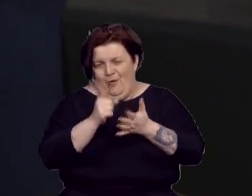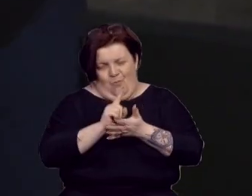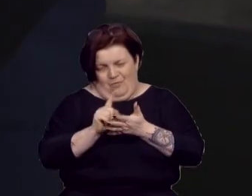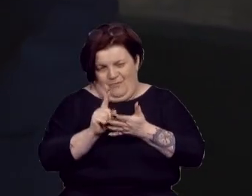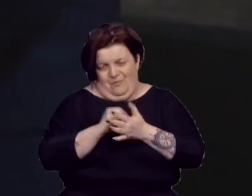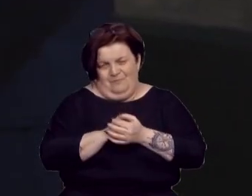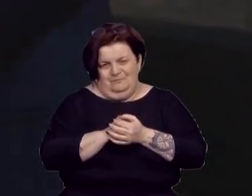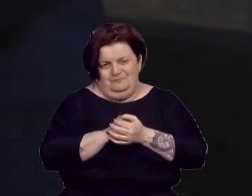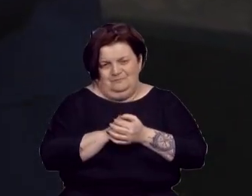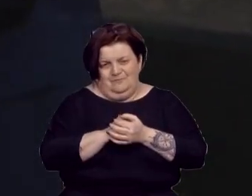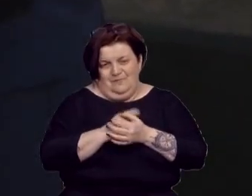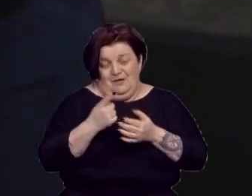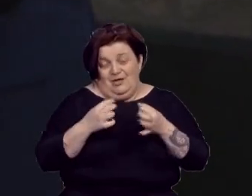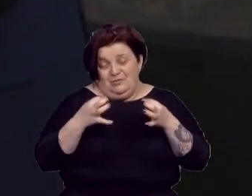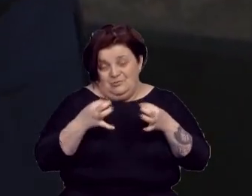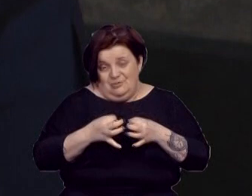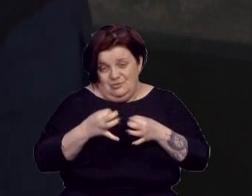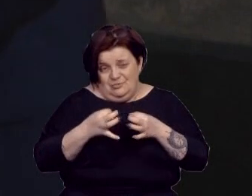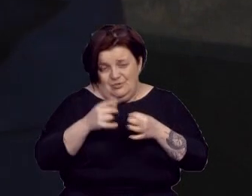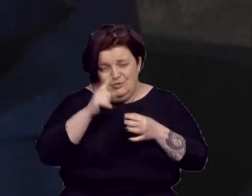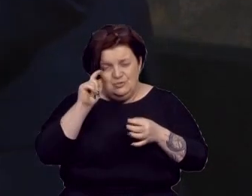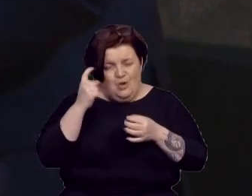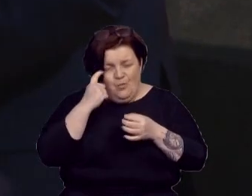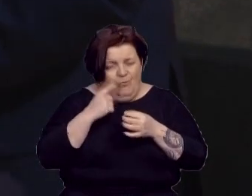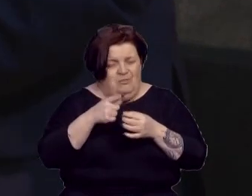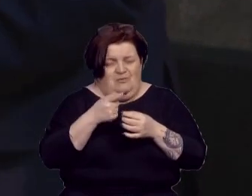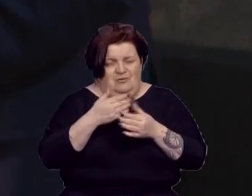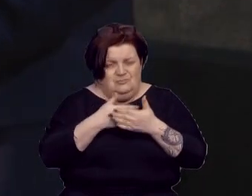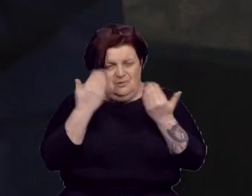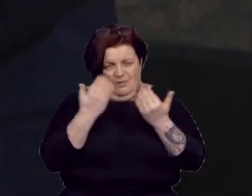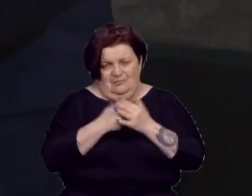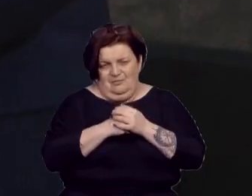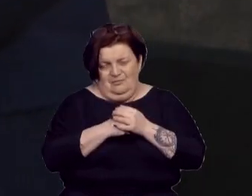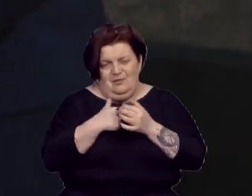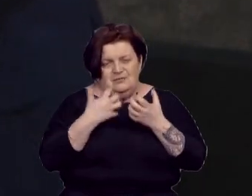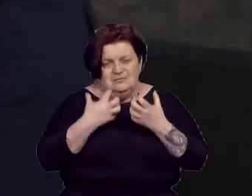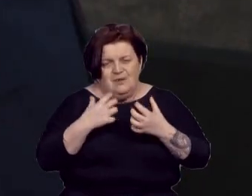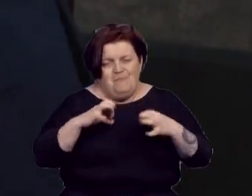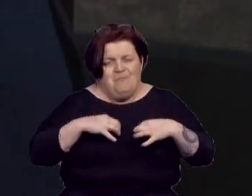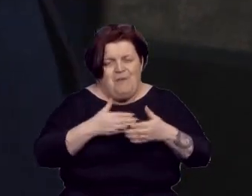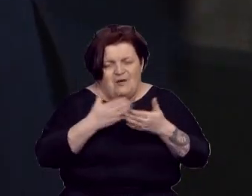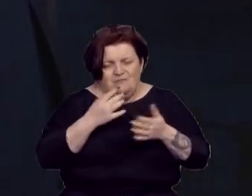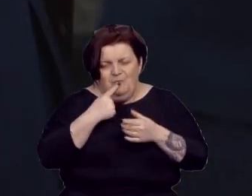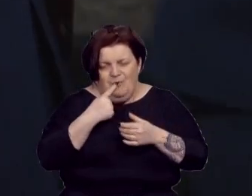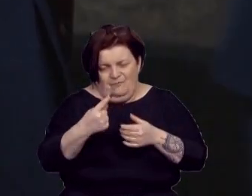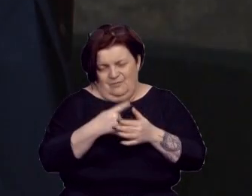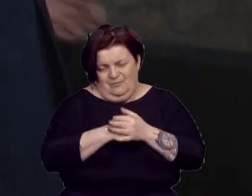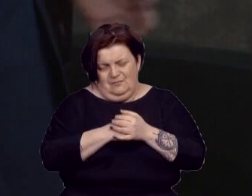Proszę Państwa, dzisiaj, w tym szczególnym dniu, chcę Państwu